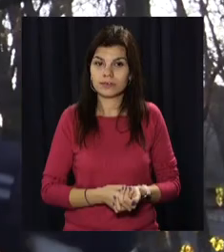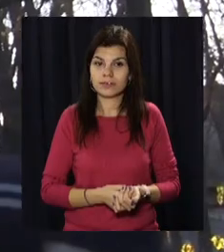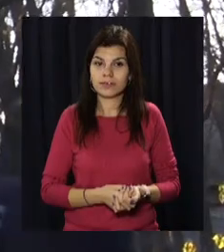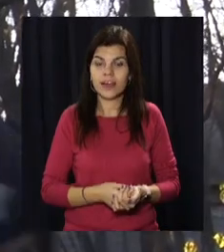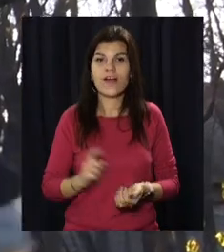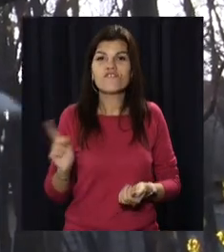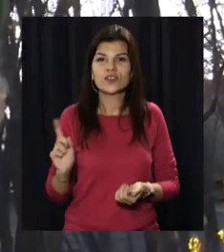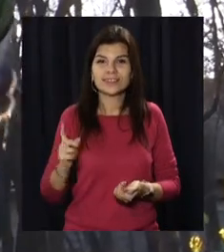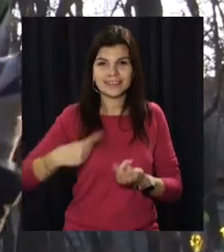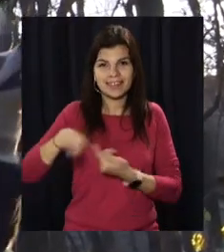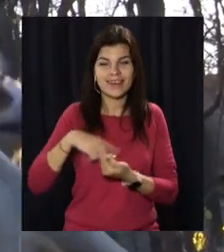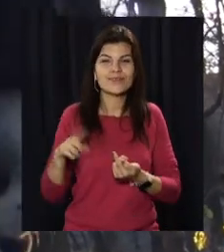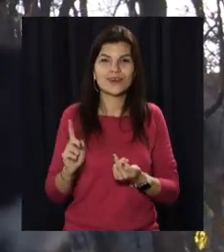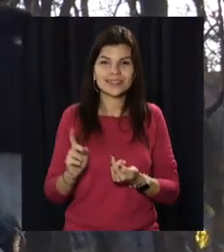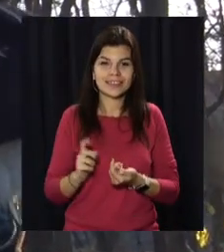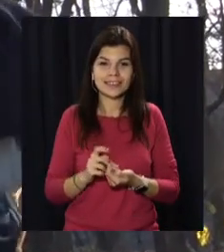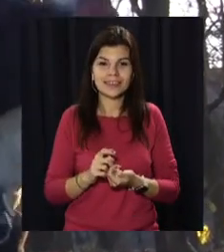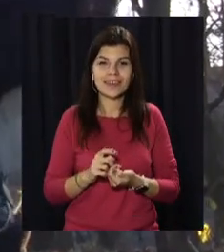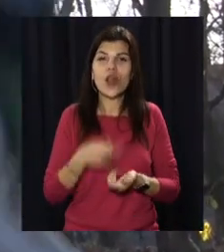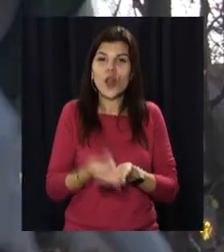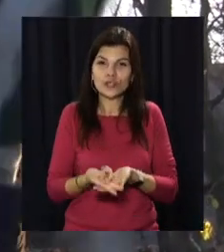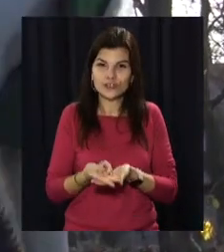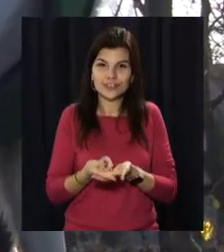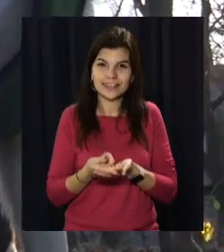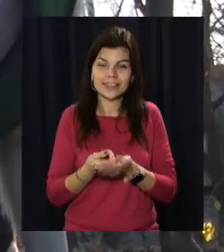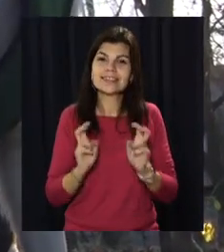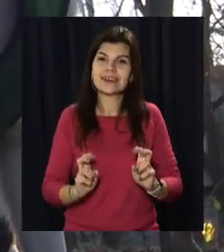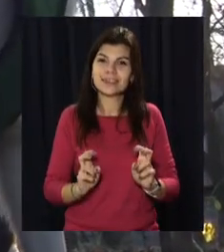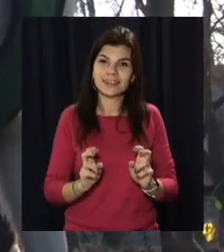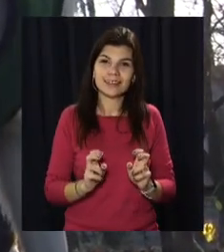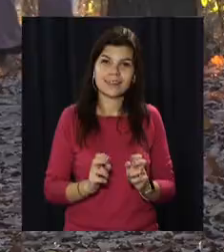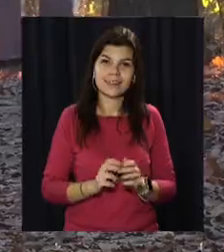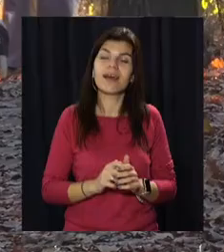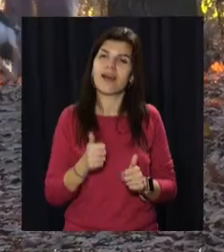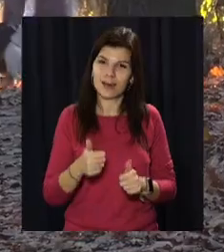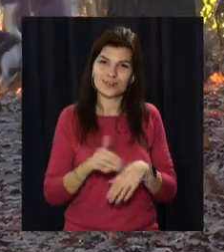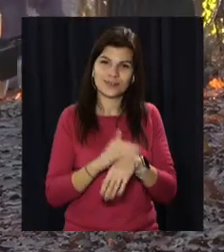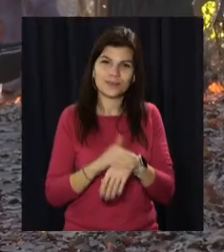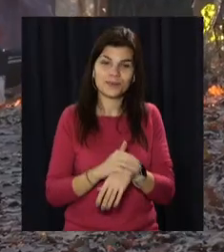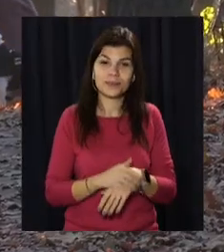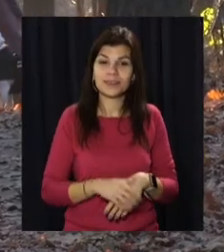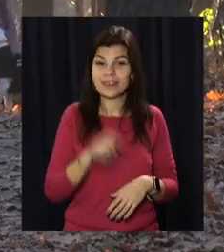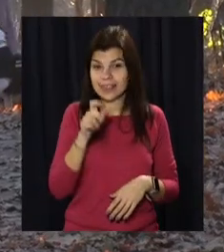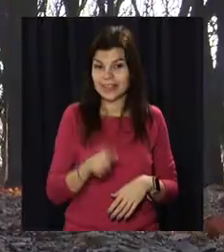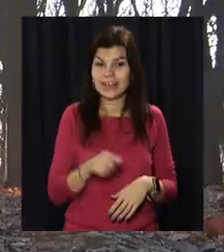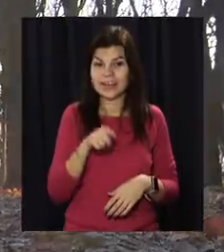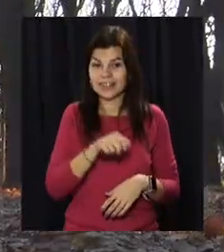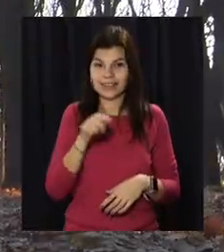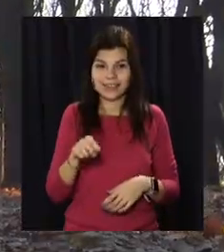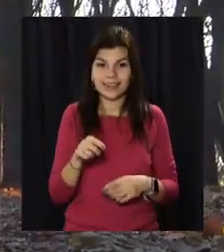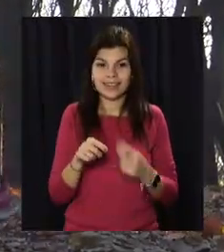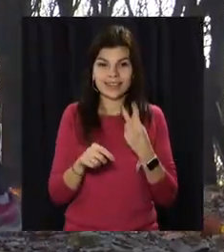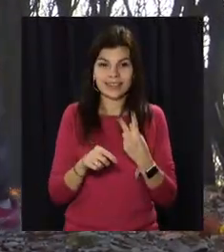Хвост! Єс! Ліш! Сіт! Хорошо. Бордер-колі Чакі та Джек Рассел